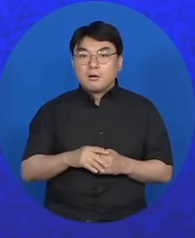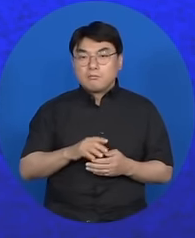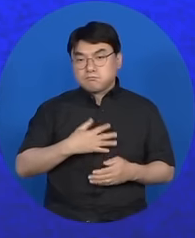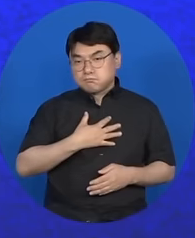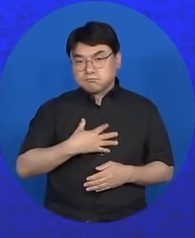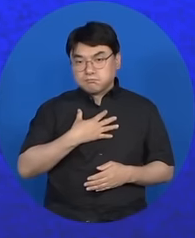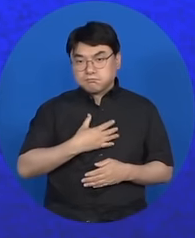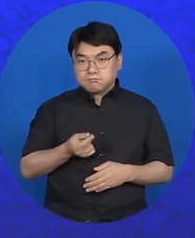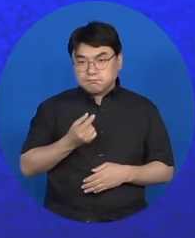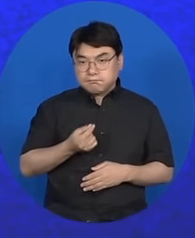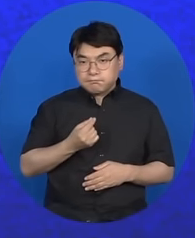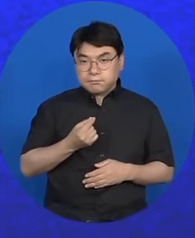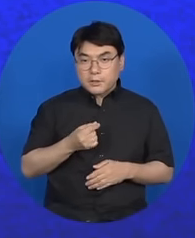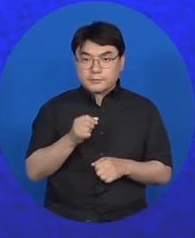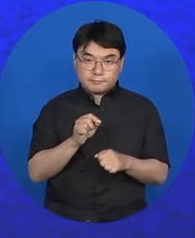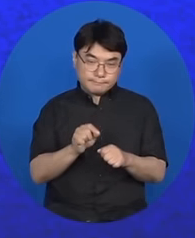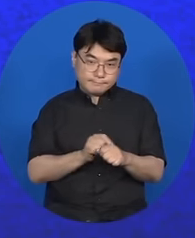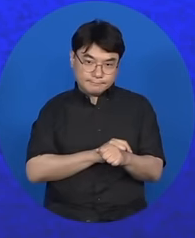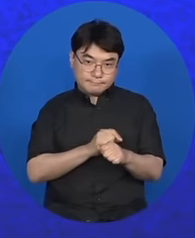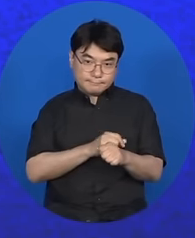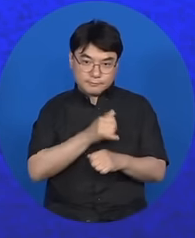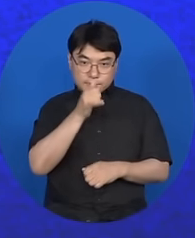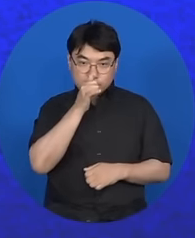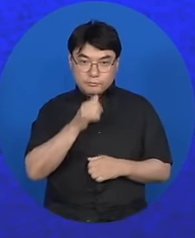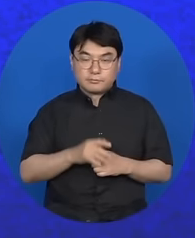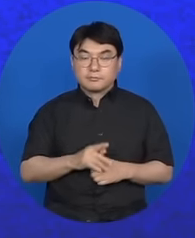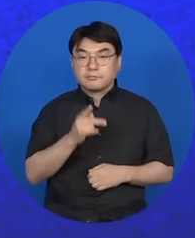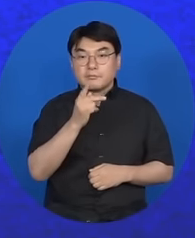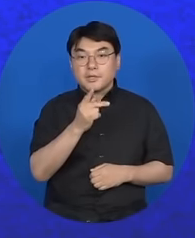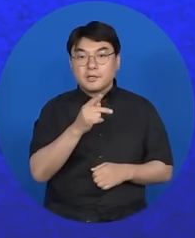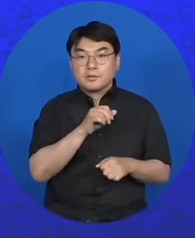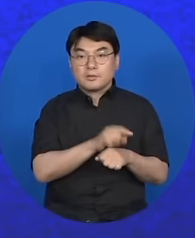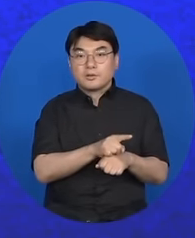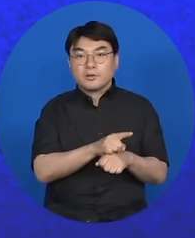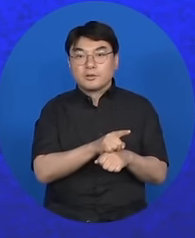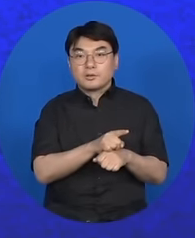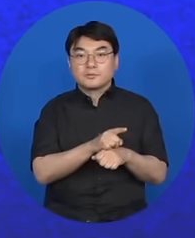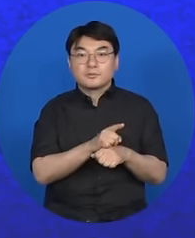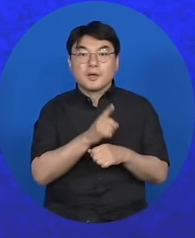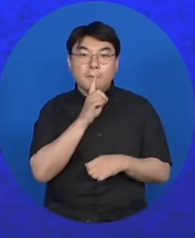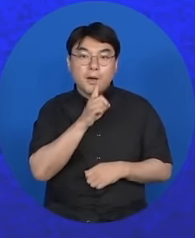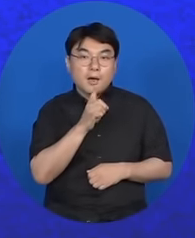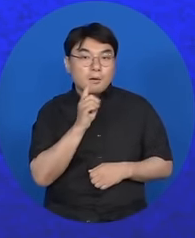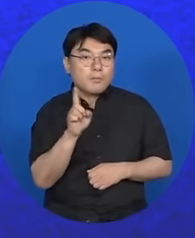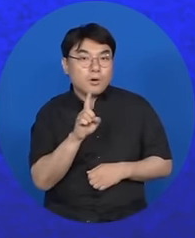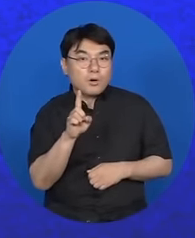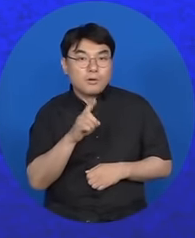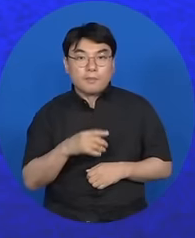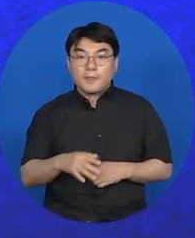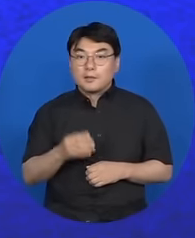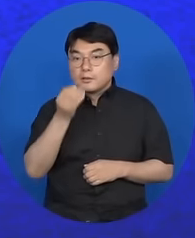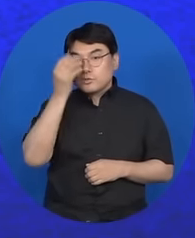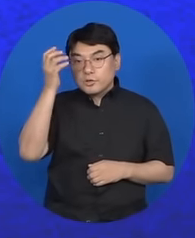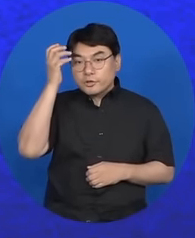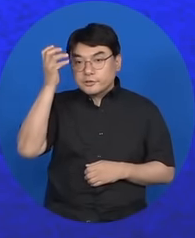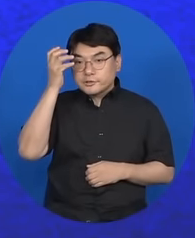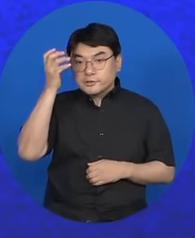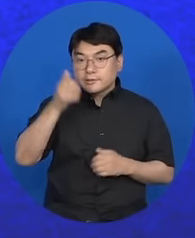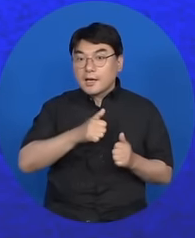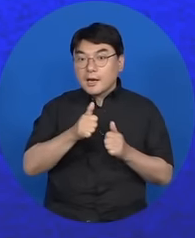즉흥적이라는 그런 특징을 갖고 있어요. 그런데 이 P 성향을 가진 분들이 주장하는 것이 내가 그런 것은 성령을 따라 살기